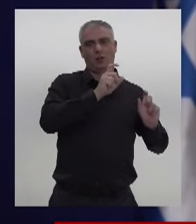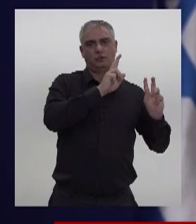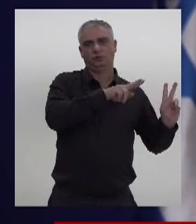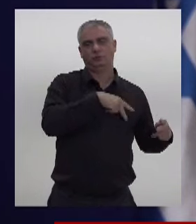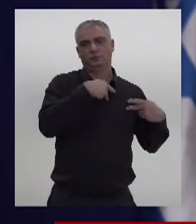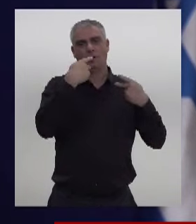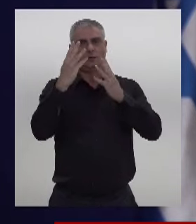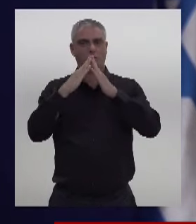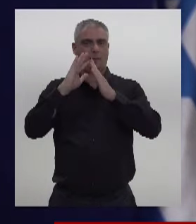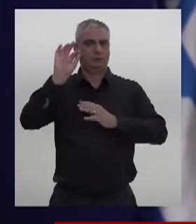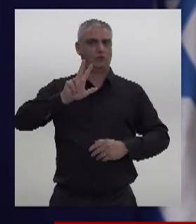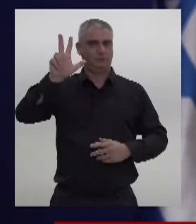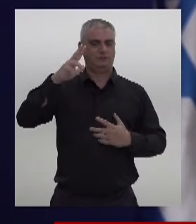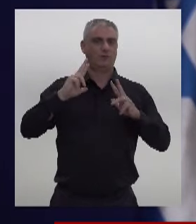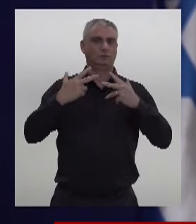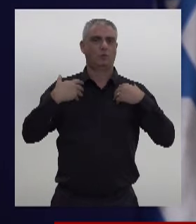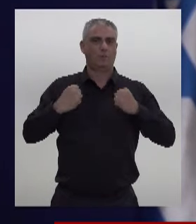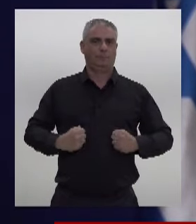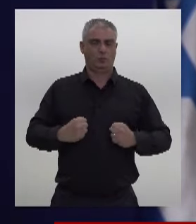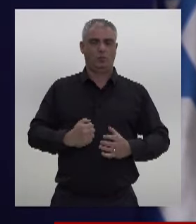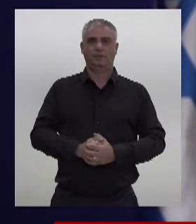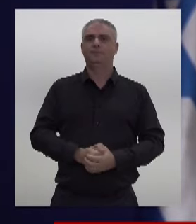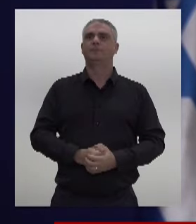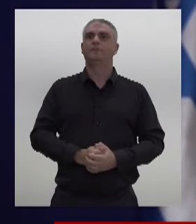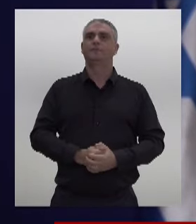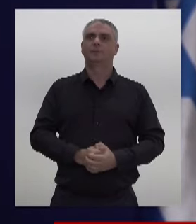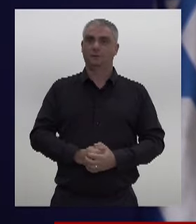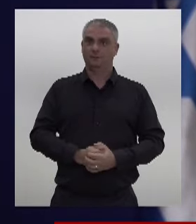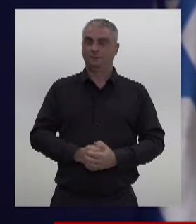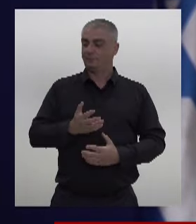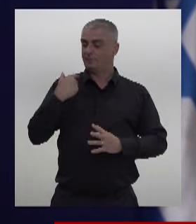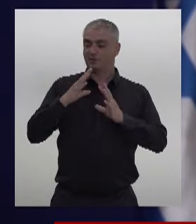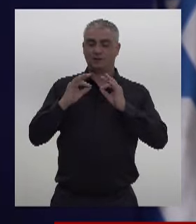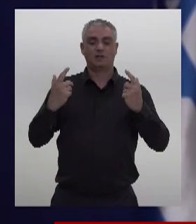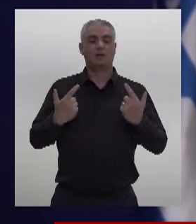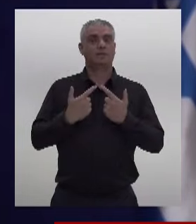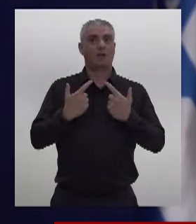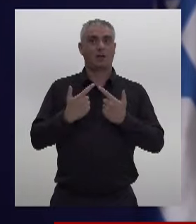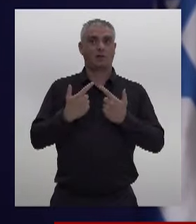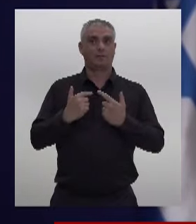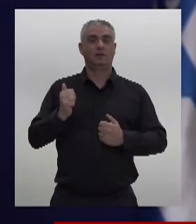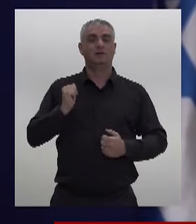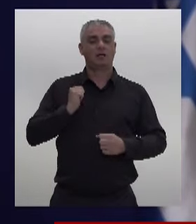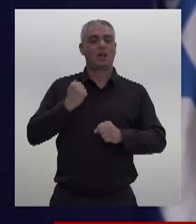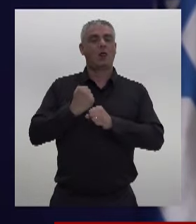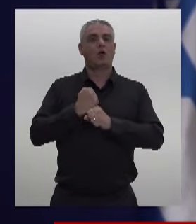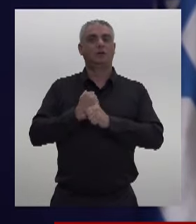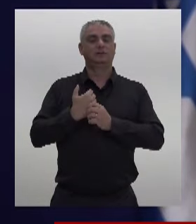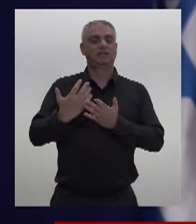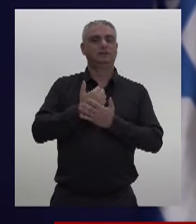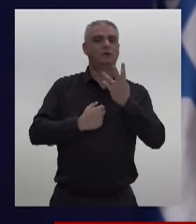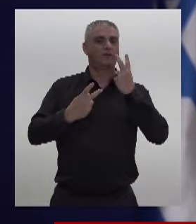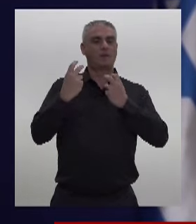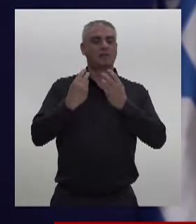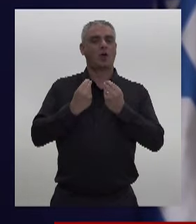בצפון לחזור הביתה בבטחה מאז תחילת המלחמה צהל עוסק באיסוף חומרים